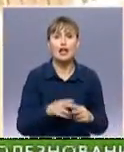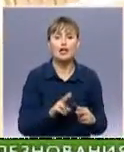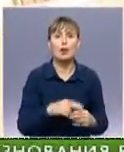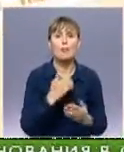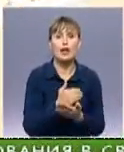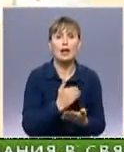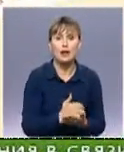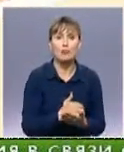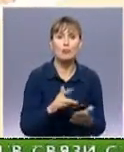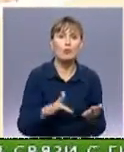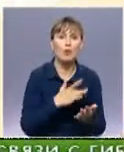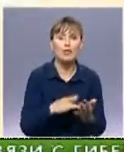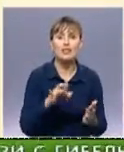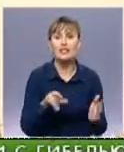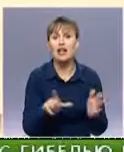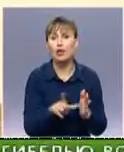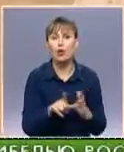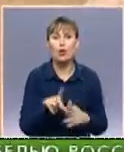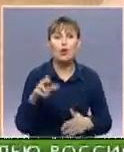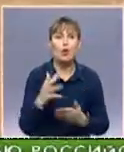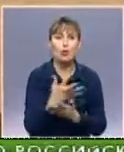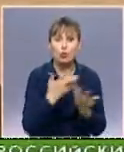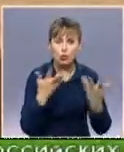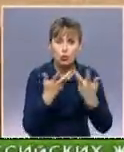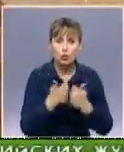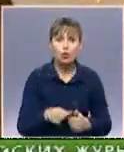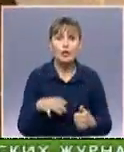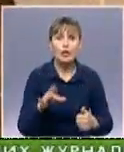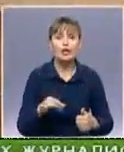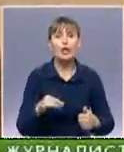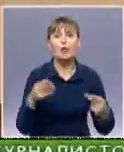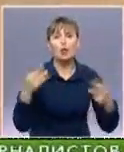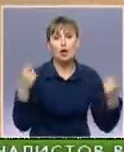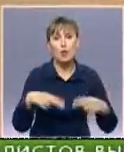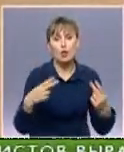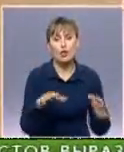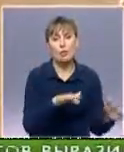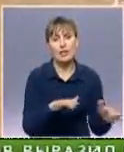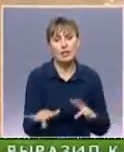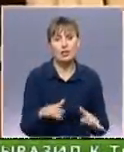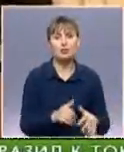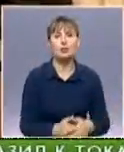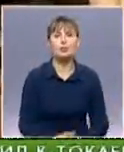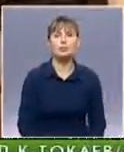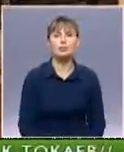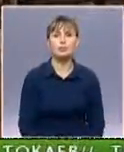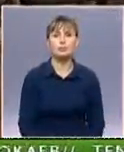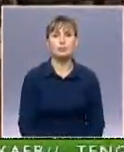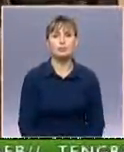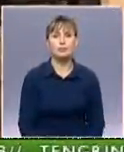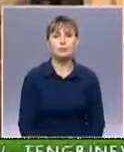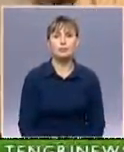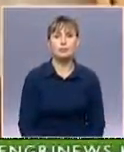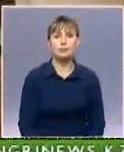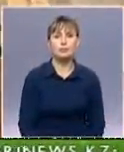программа бухгалтерского и налогового учета, а также услуги по таможенным процедурам. Айерке Ермек, Альфараби Кусенцов, телеканал «Алматы».